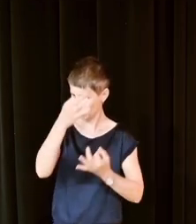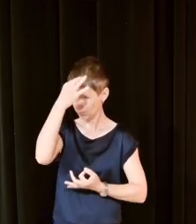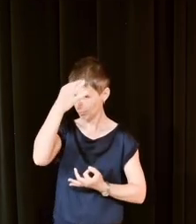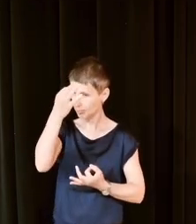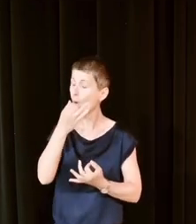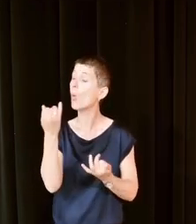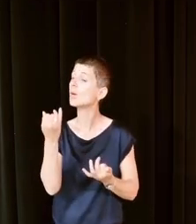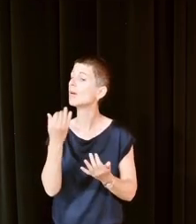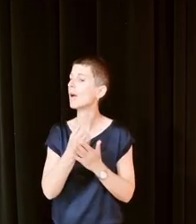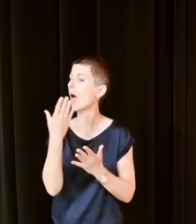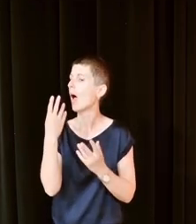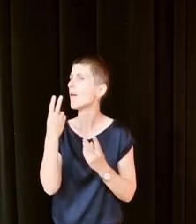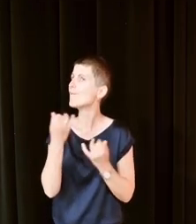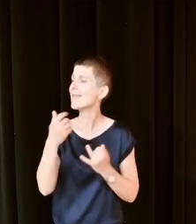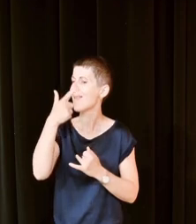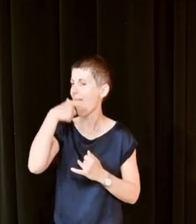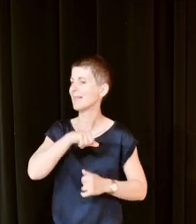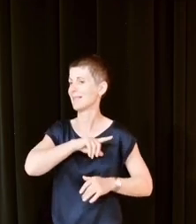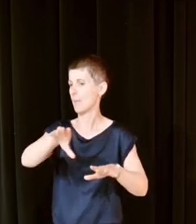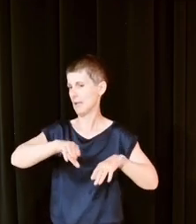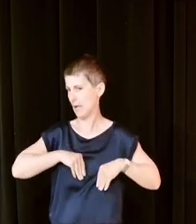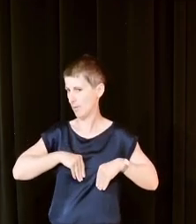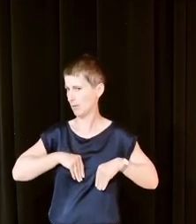Und jetzt ein paar Ergebnisse dazu.